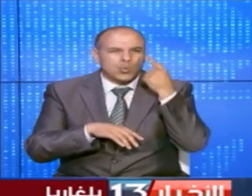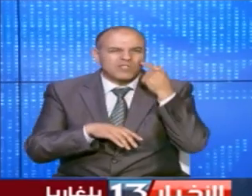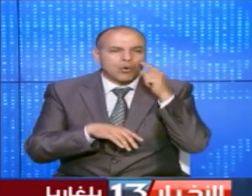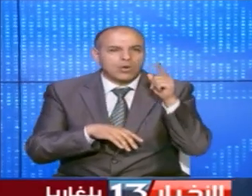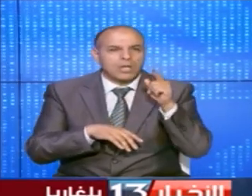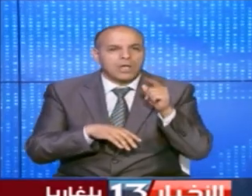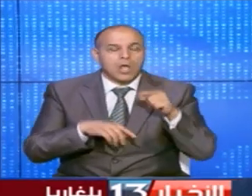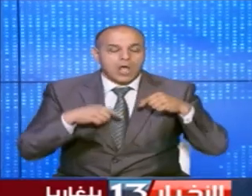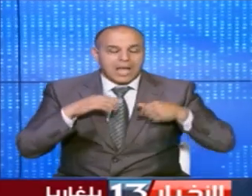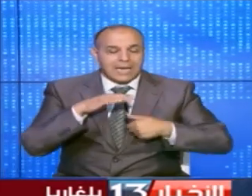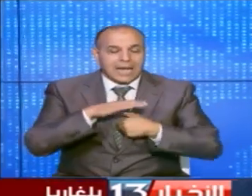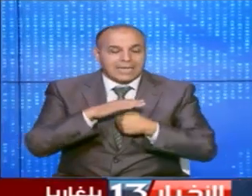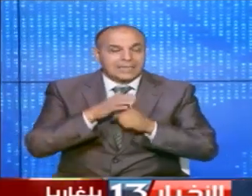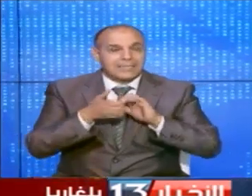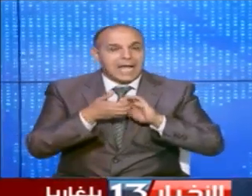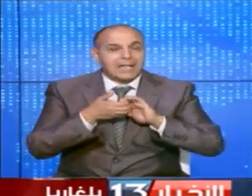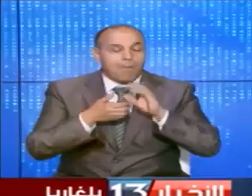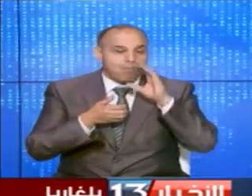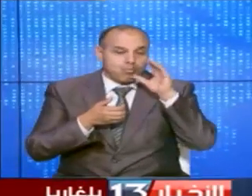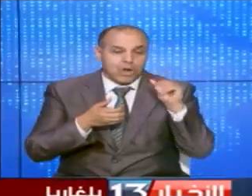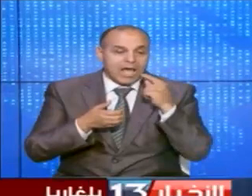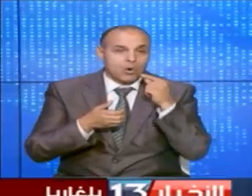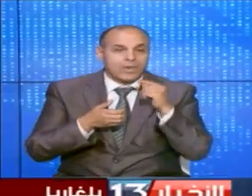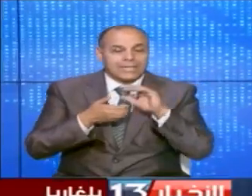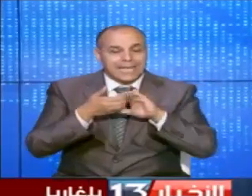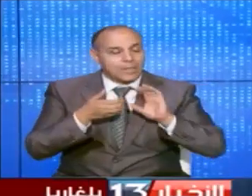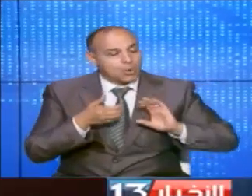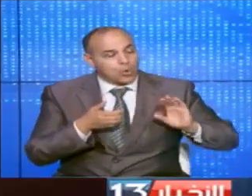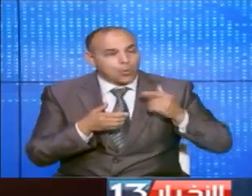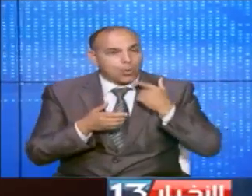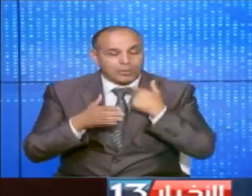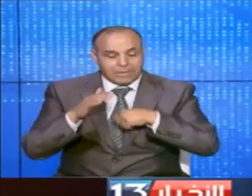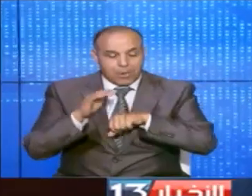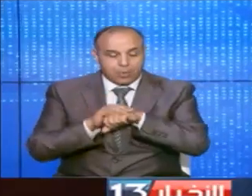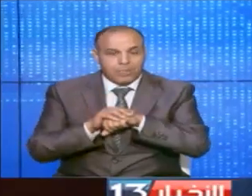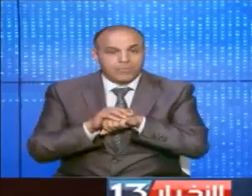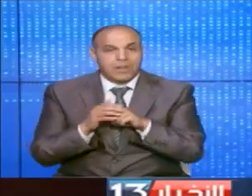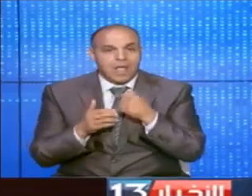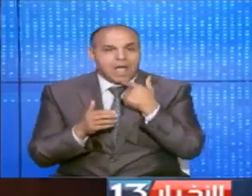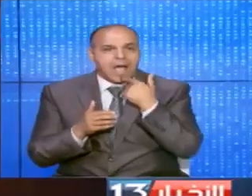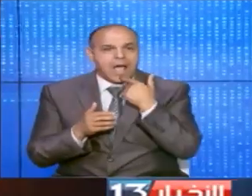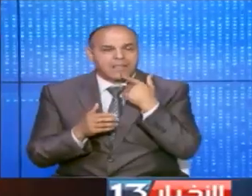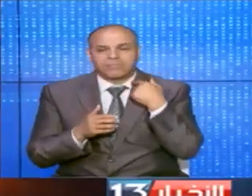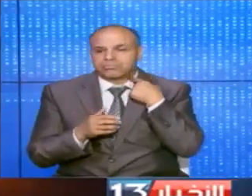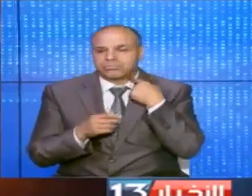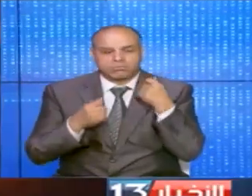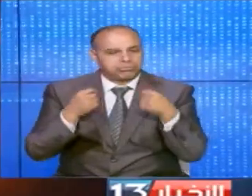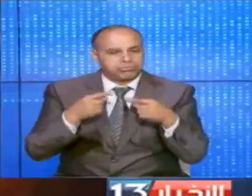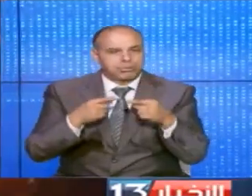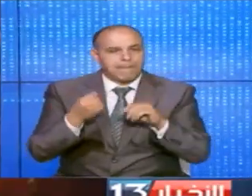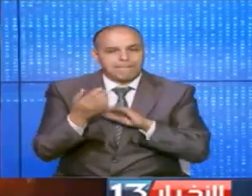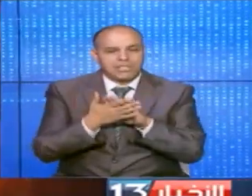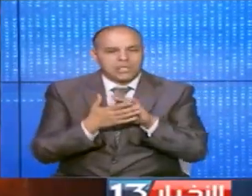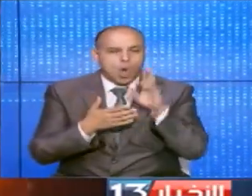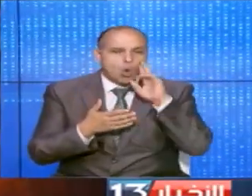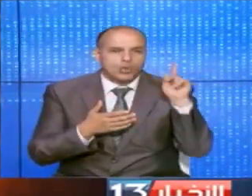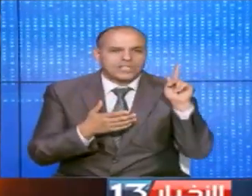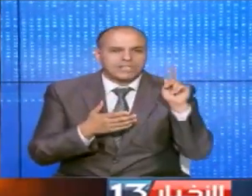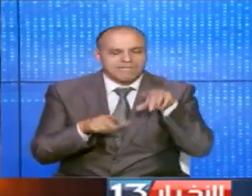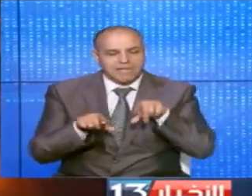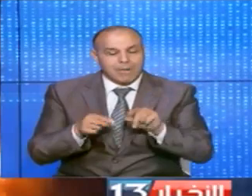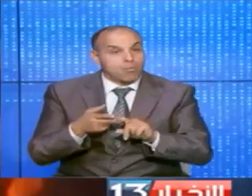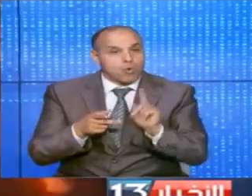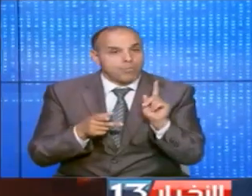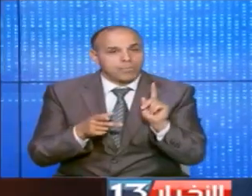رئيس الاتحاد البلغاري في اطار توصيات الاتحاد الاوروبي لكره القدم الخاصه بمواجهه الاحداث العنصريه في الملعب